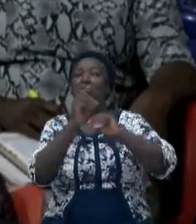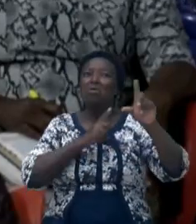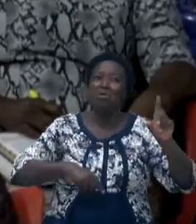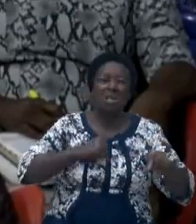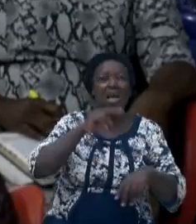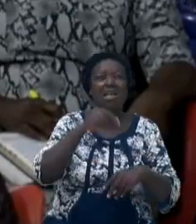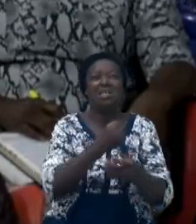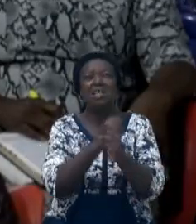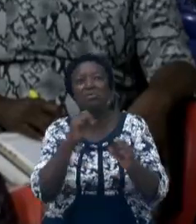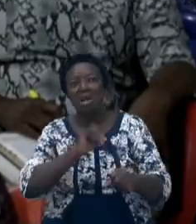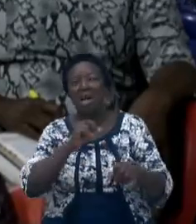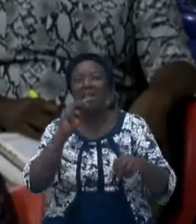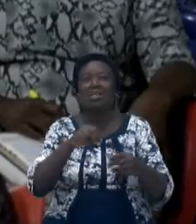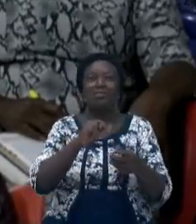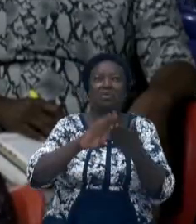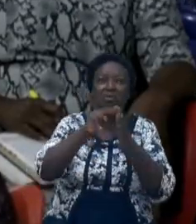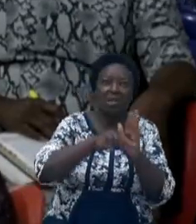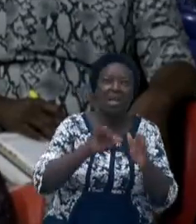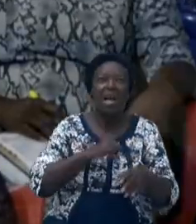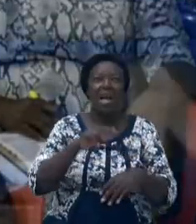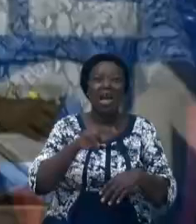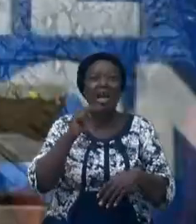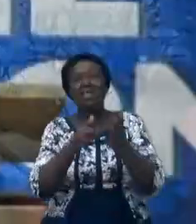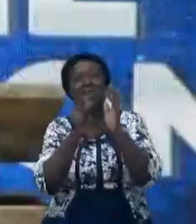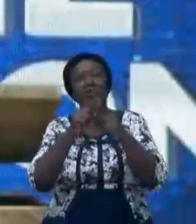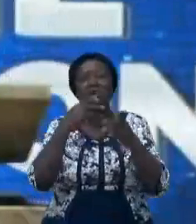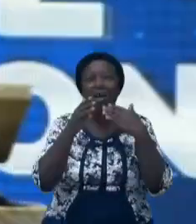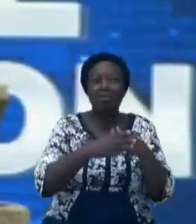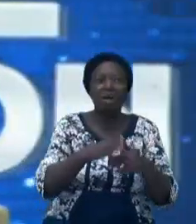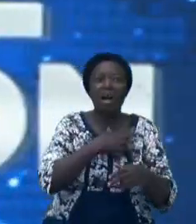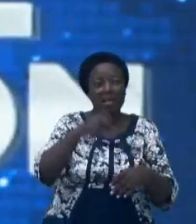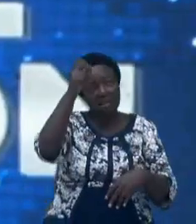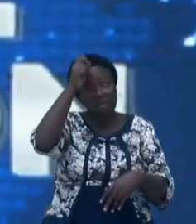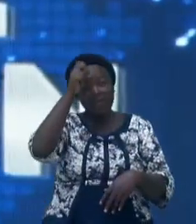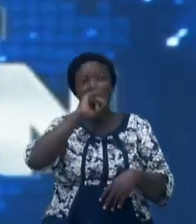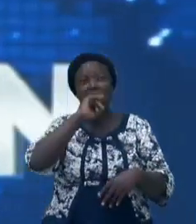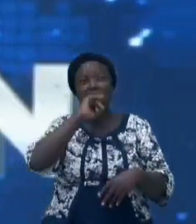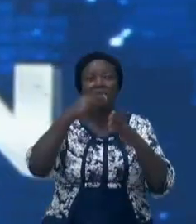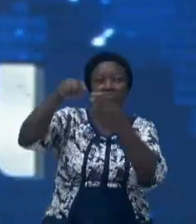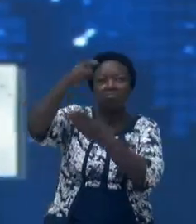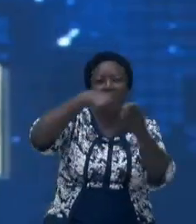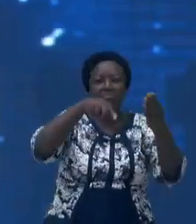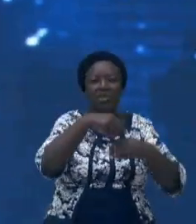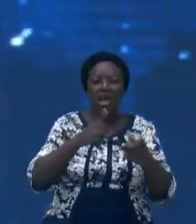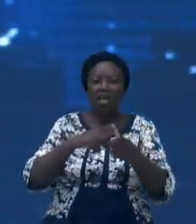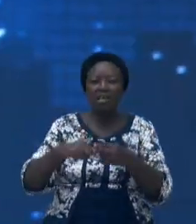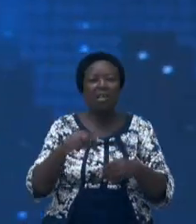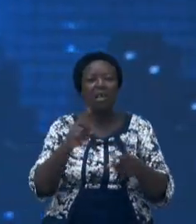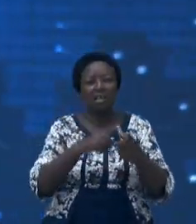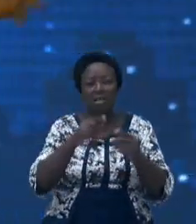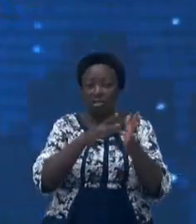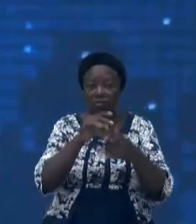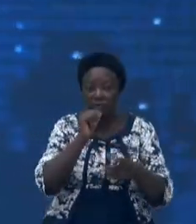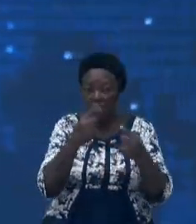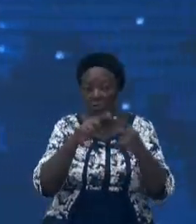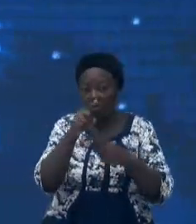il reste derrière et tu pleures seigneur j'avais dit ça le serveur du pardon j'ai besoin de bien pour le